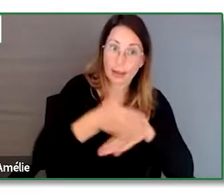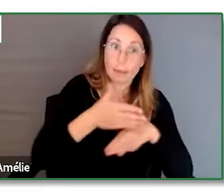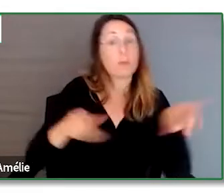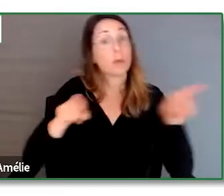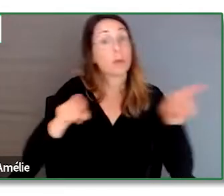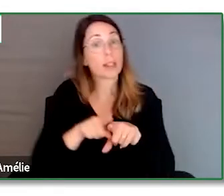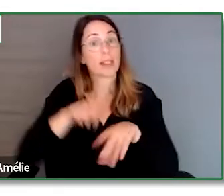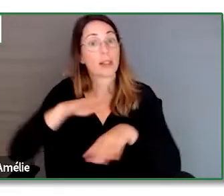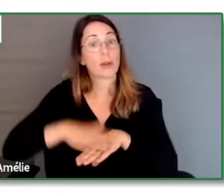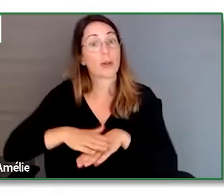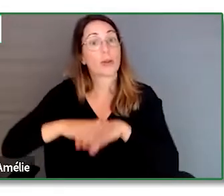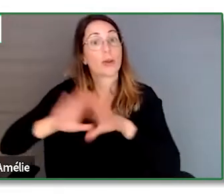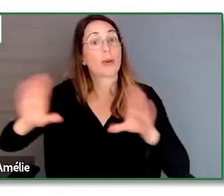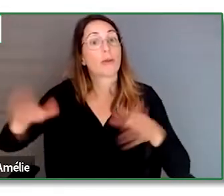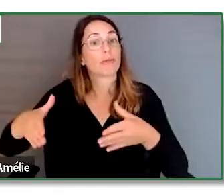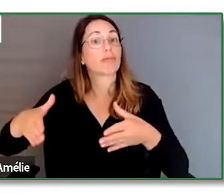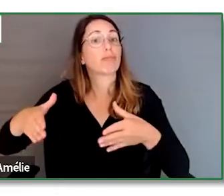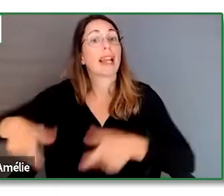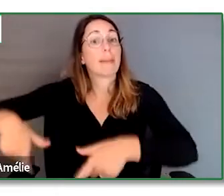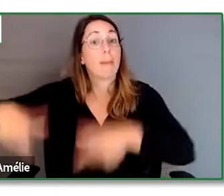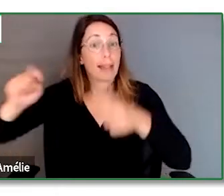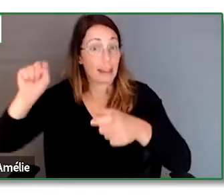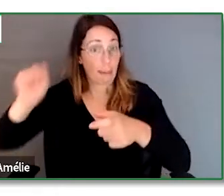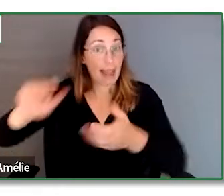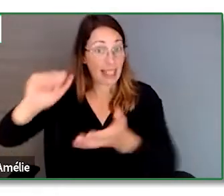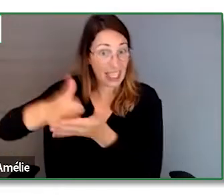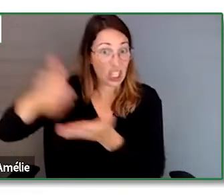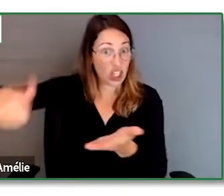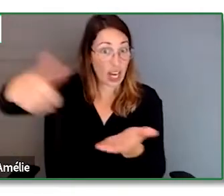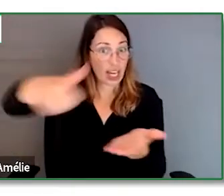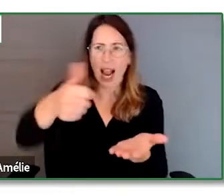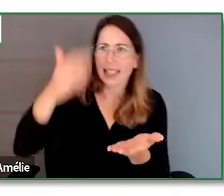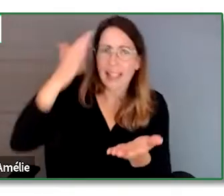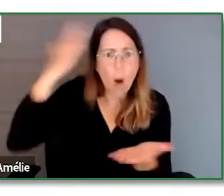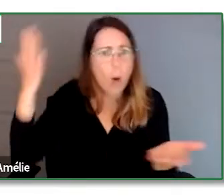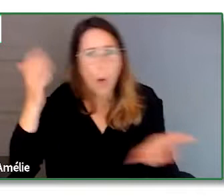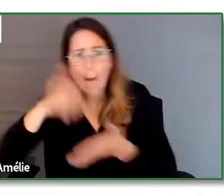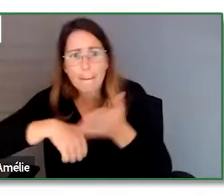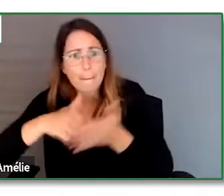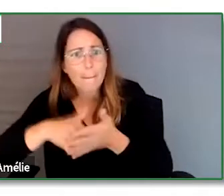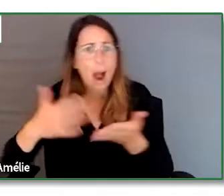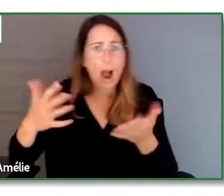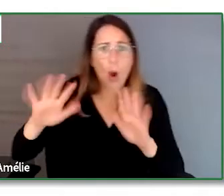pour déterminer quelles sont les lacunes et là où nous devrions commencer.